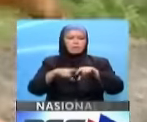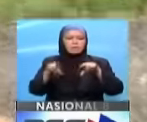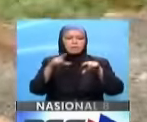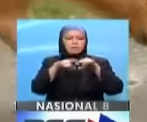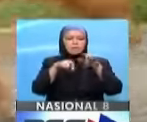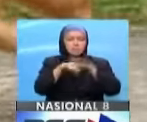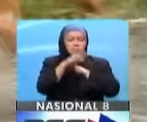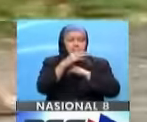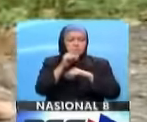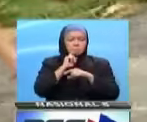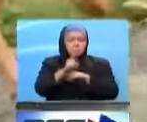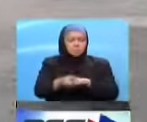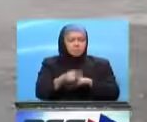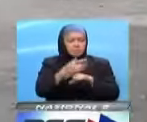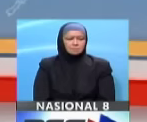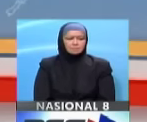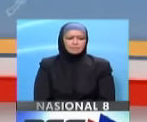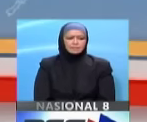vaksin anti-rabies.